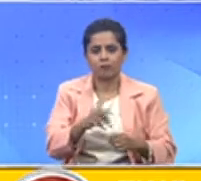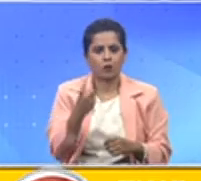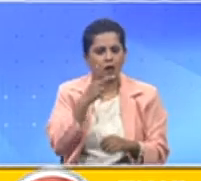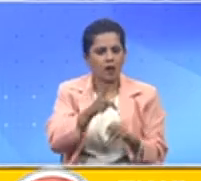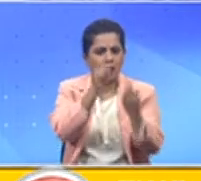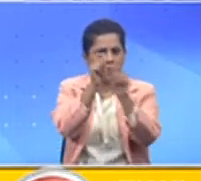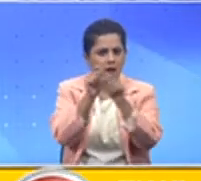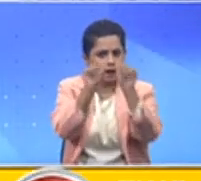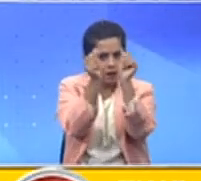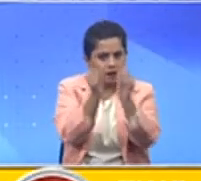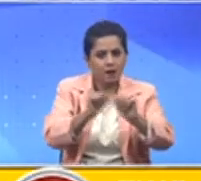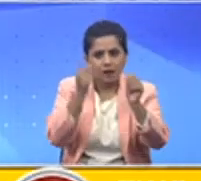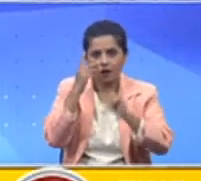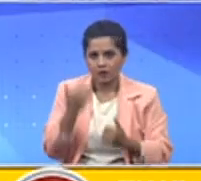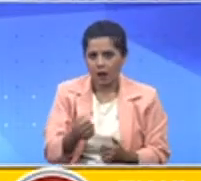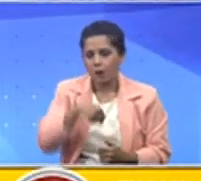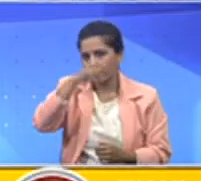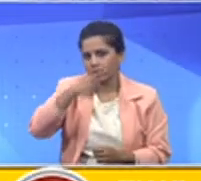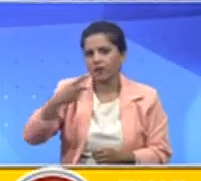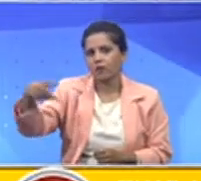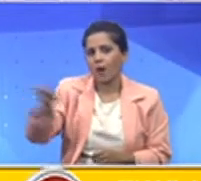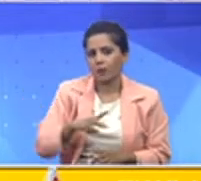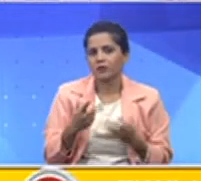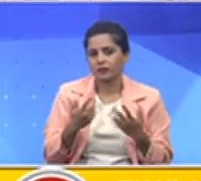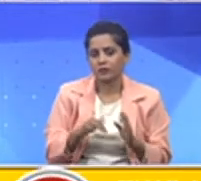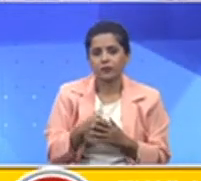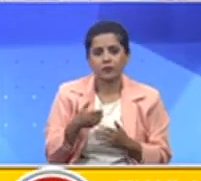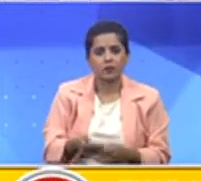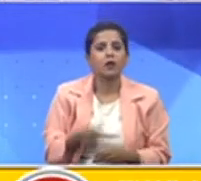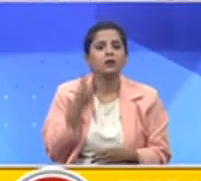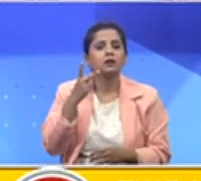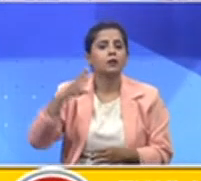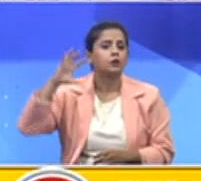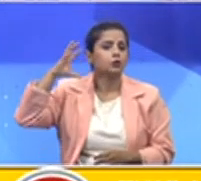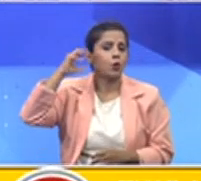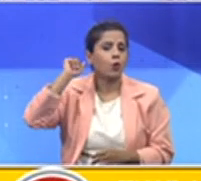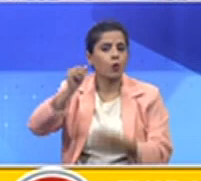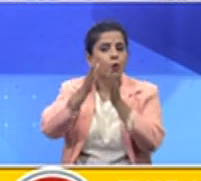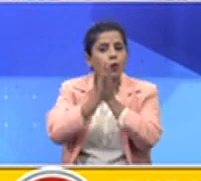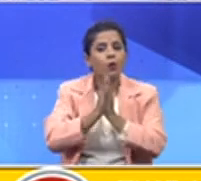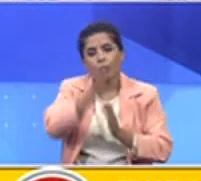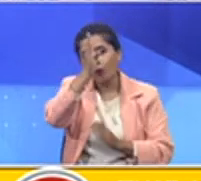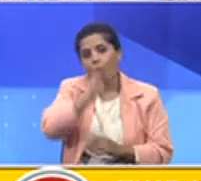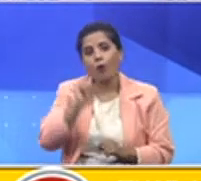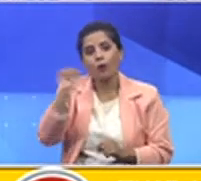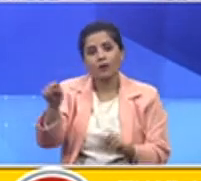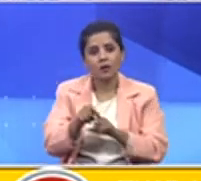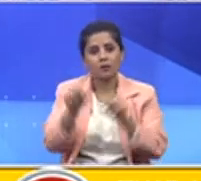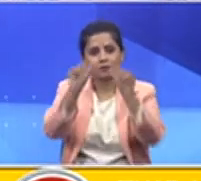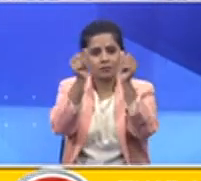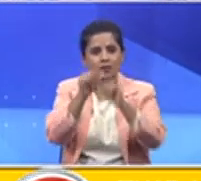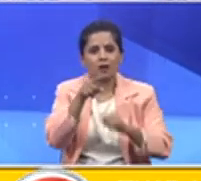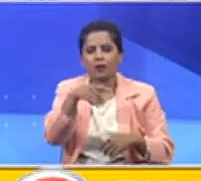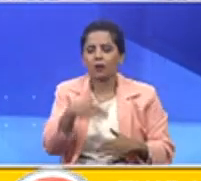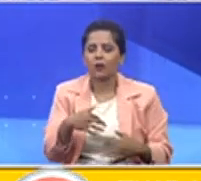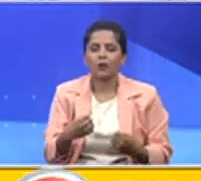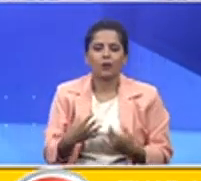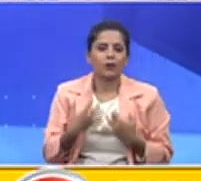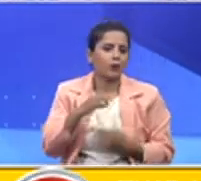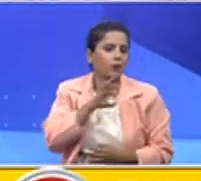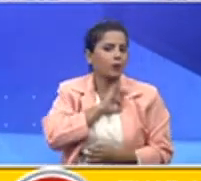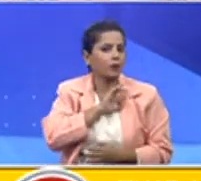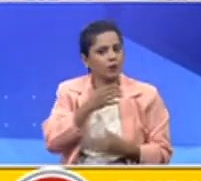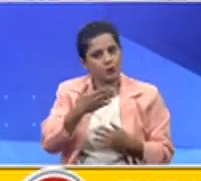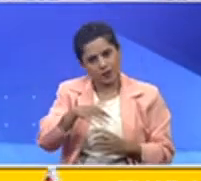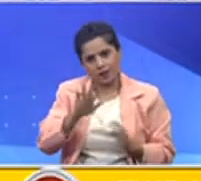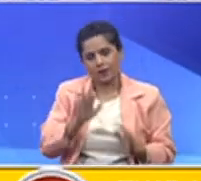मुर्तियां भी भारत वापिस आई हैं, भगवान सुर्यदेव की दो प्रतिमाय भी आप मन महोलेंगी हैं, इन